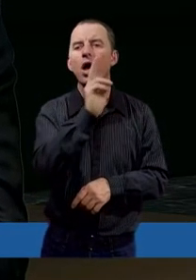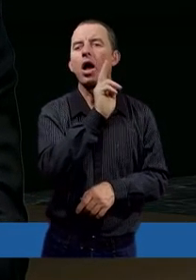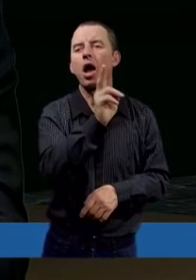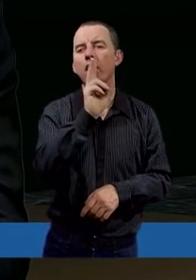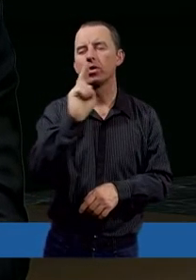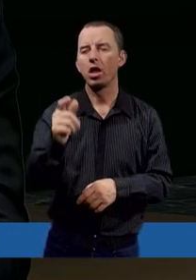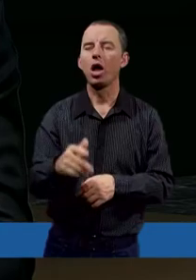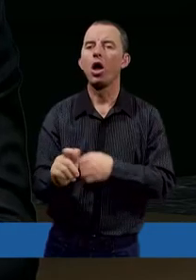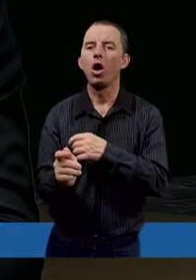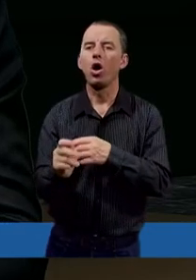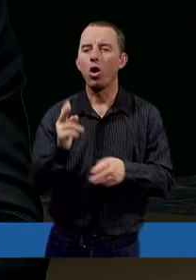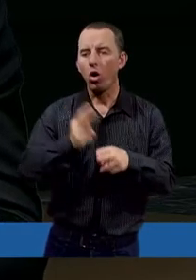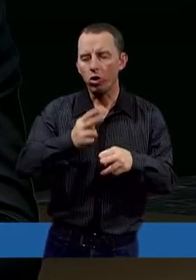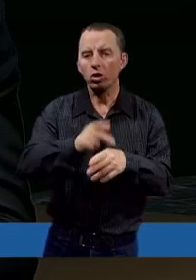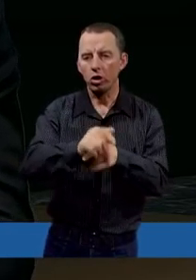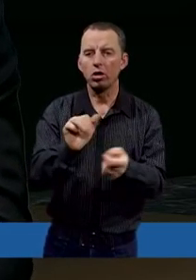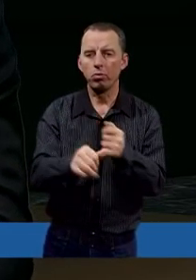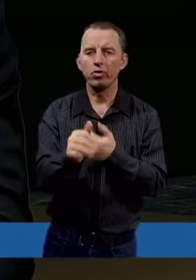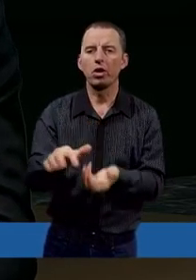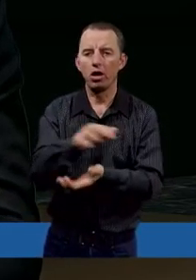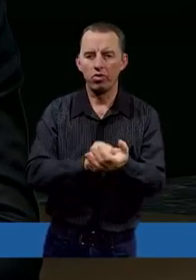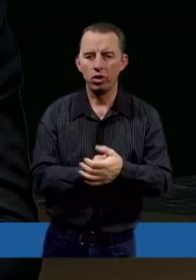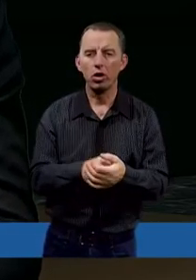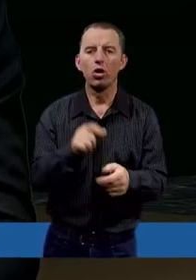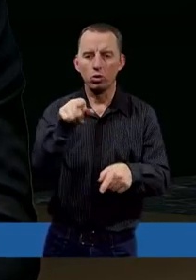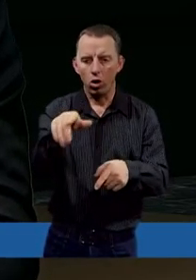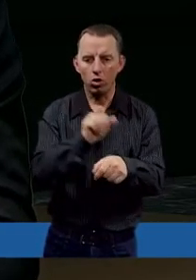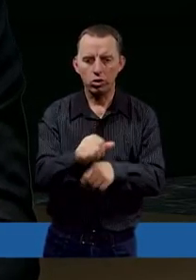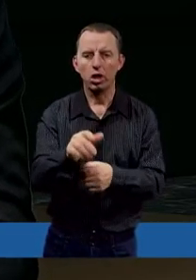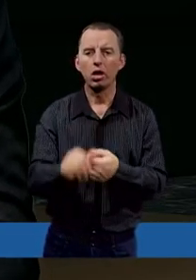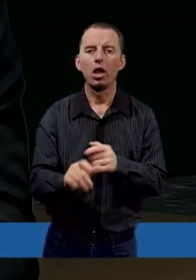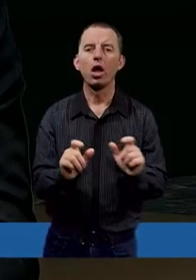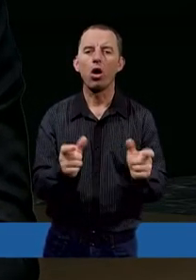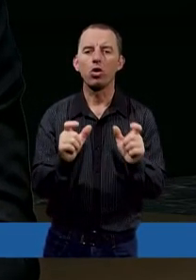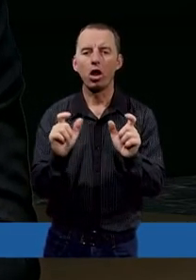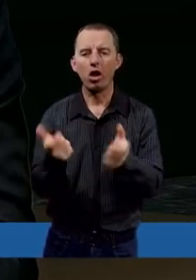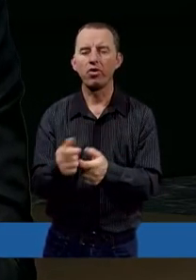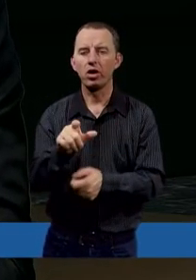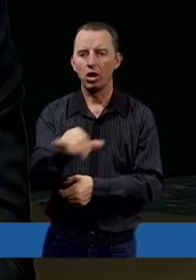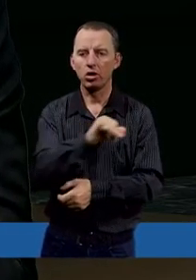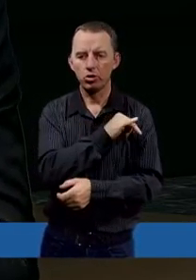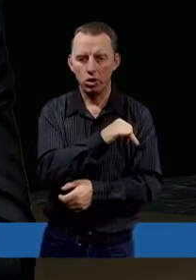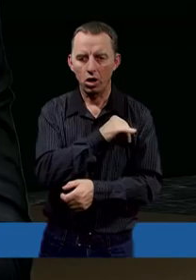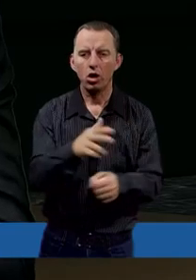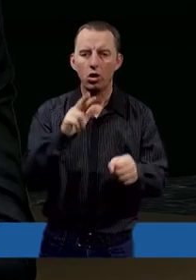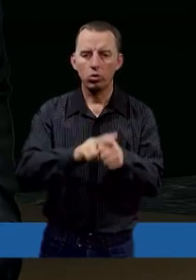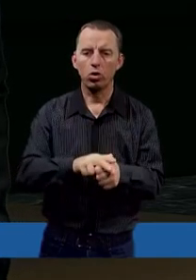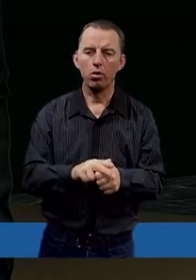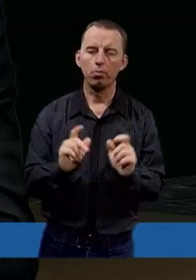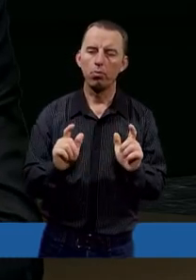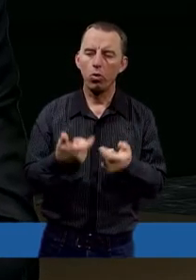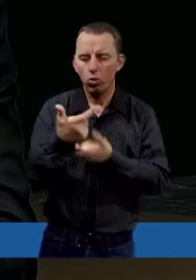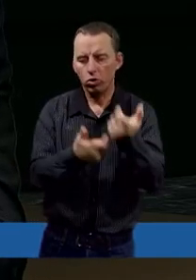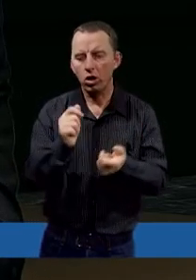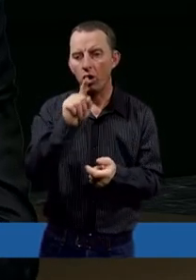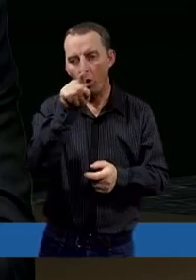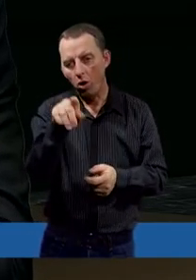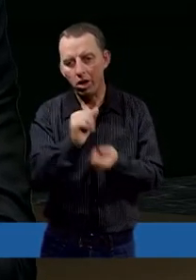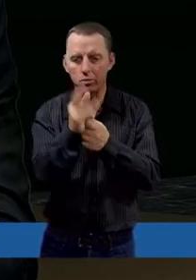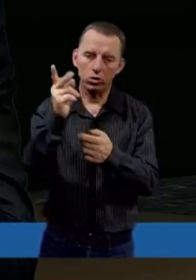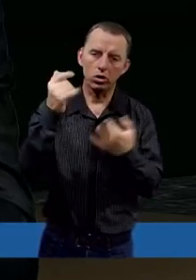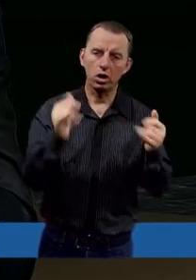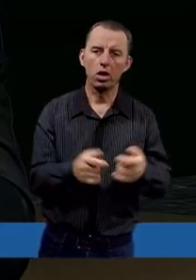która się pojawia na świecie, każde cierpienie, które jest na świecie, to już jest tylko i wyłącznie konsekwencje właśnie grzechu, który popełnił on, albo jak potem